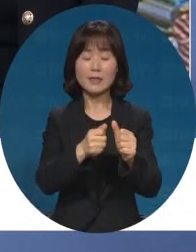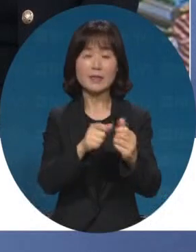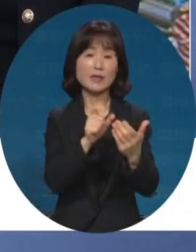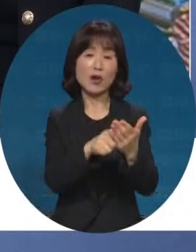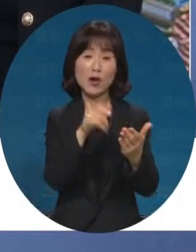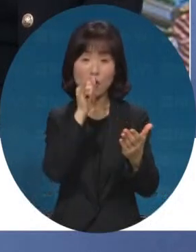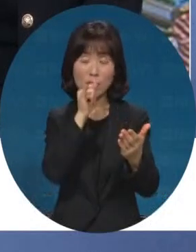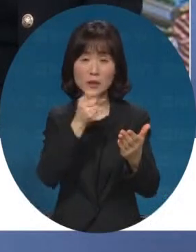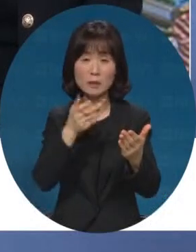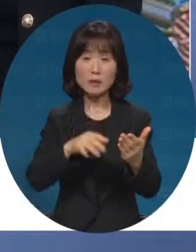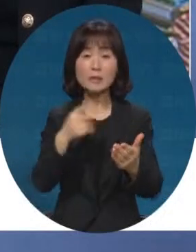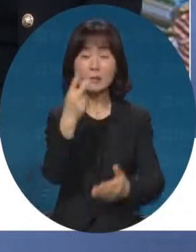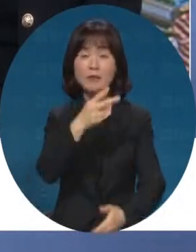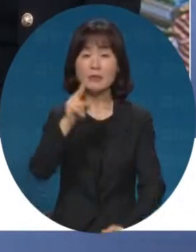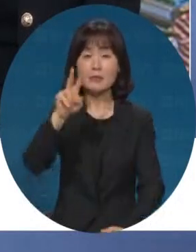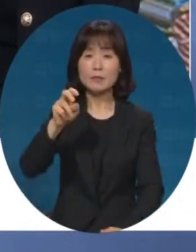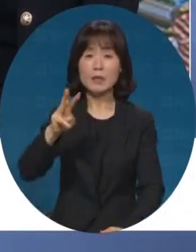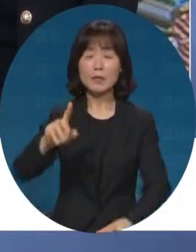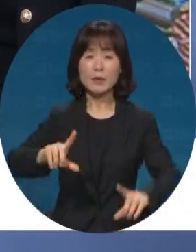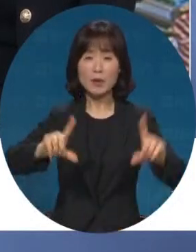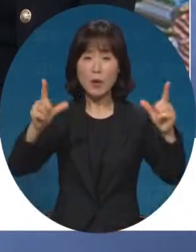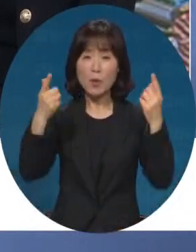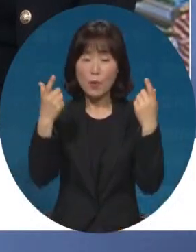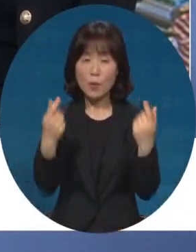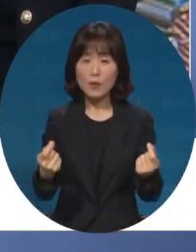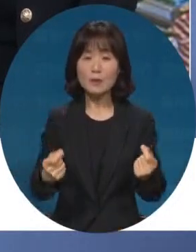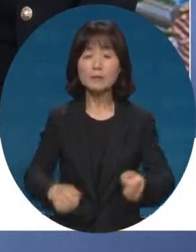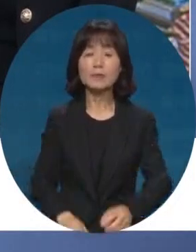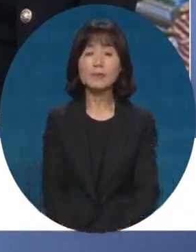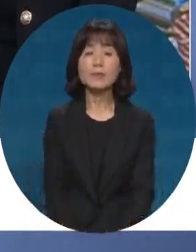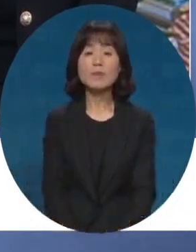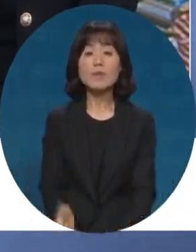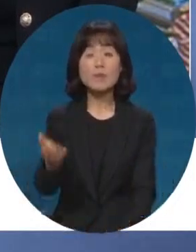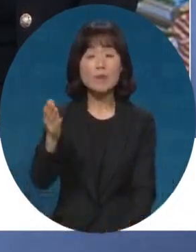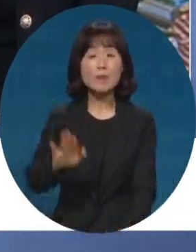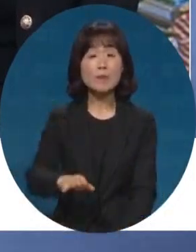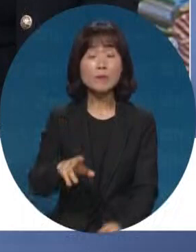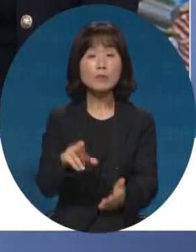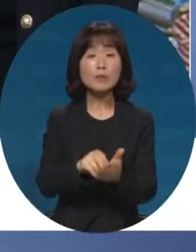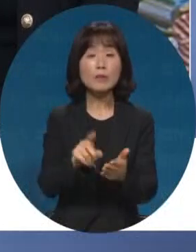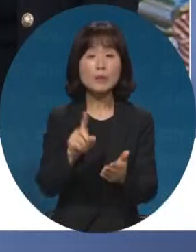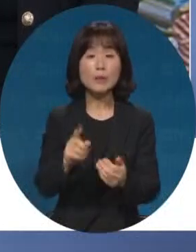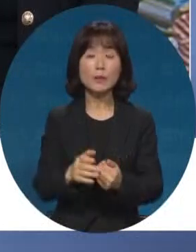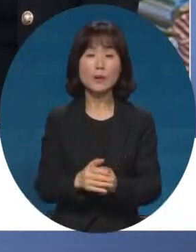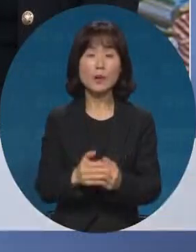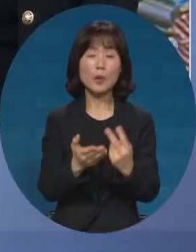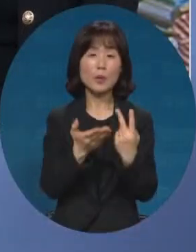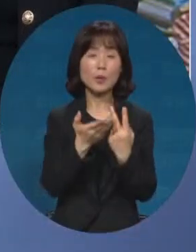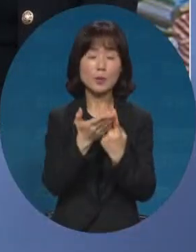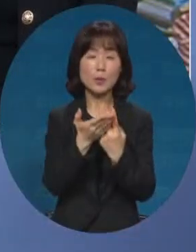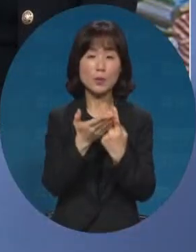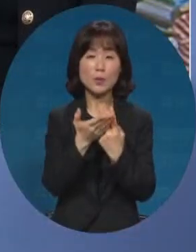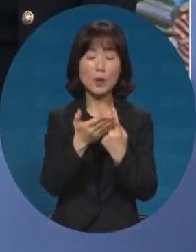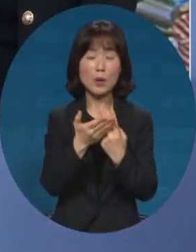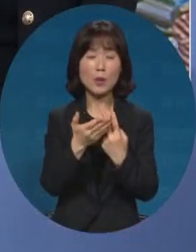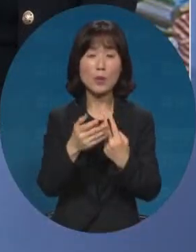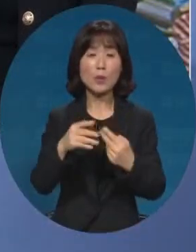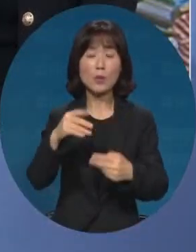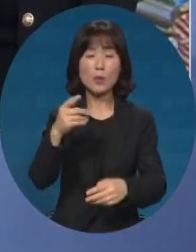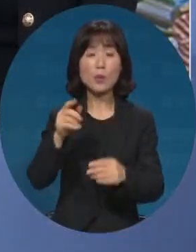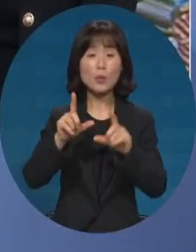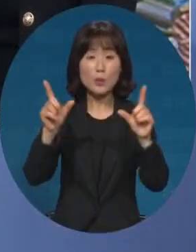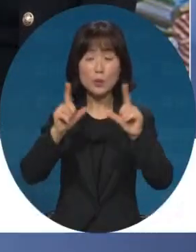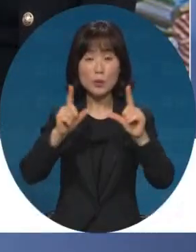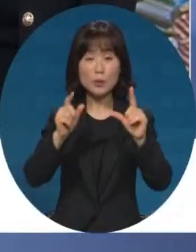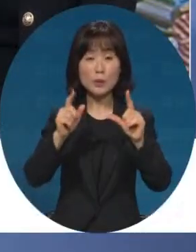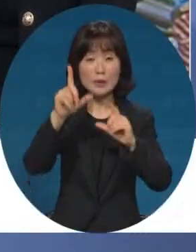기술은 2023년도 동일하다고 할 수 있습니다 다만 문제가 되는 것이 도쿄 서적의 사진 설명 즉 병사가